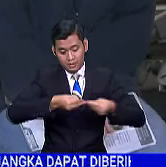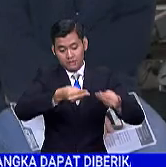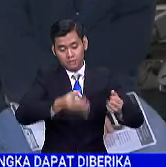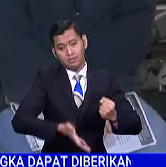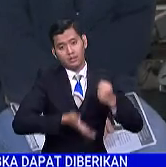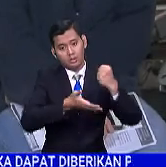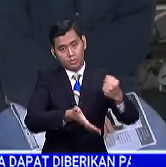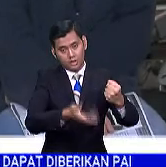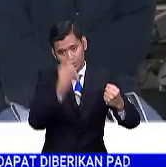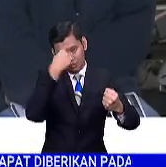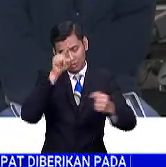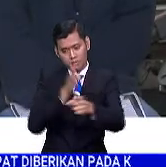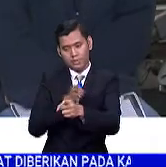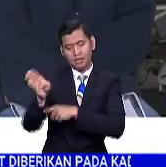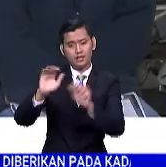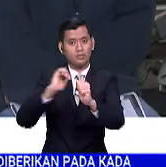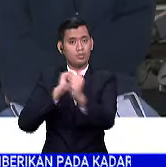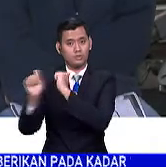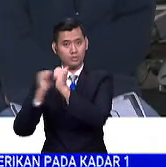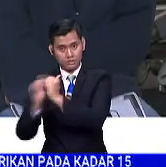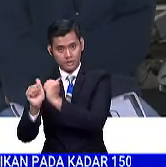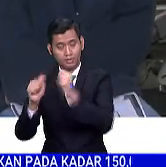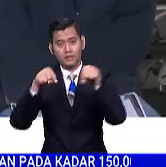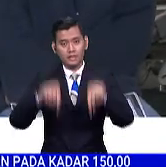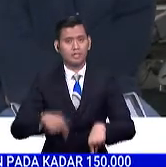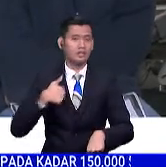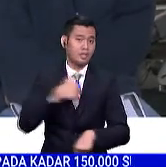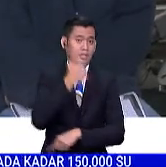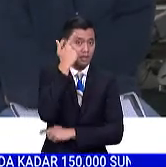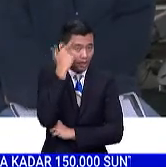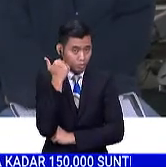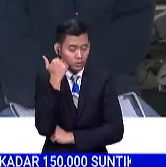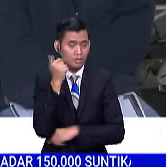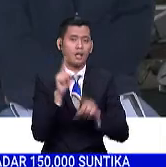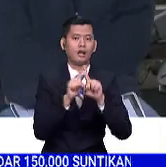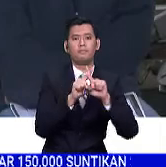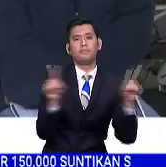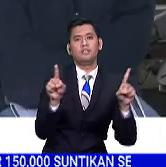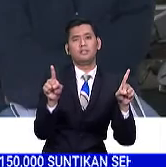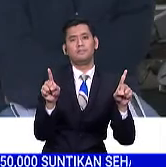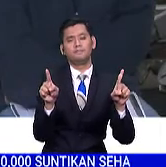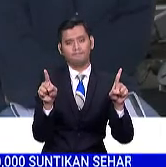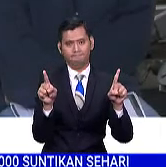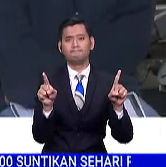ini, seperti mana kita tahu yang kita tahu, tapi subsidi